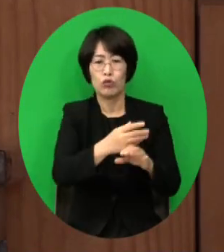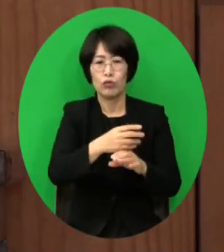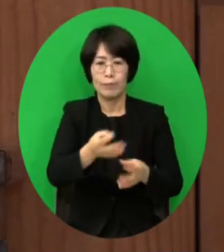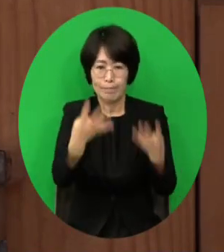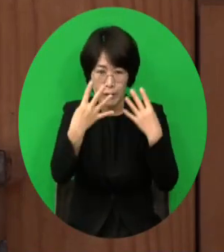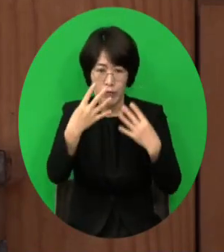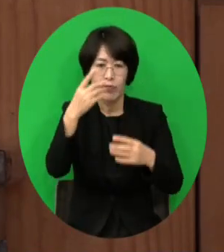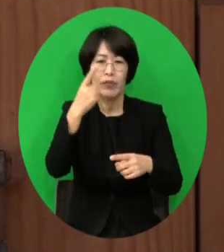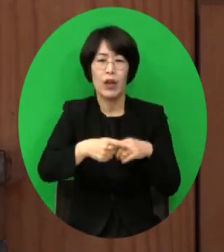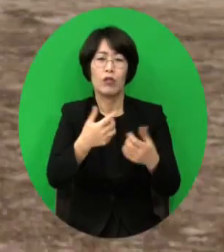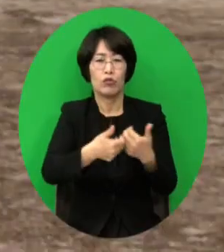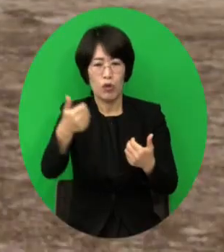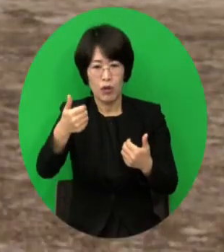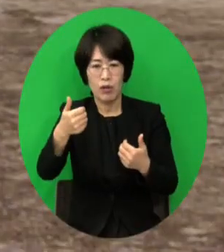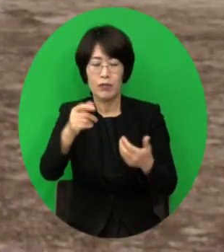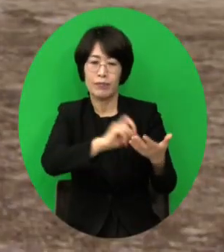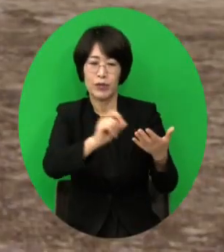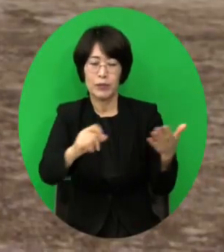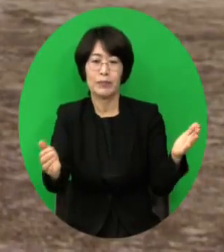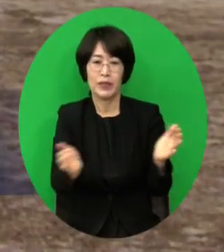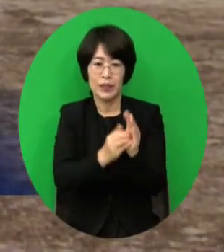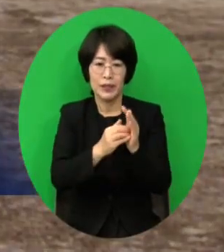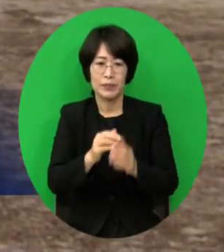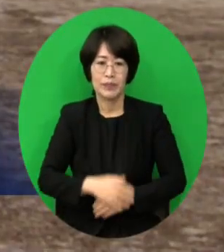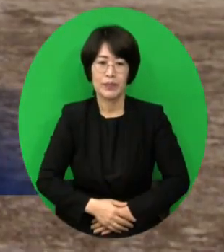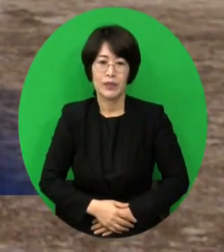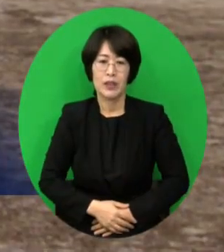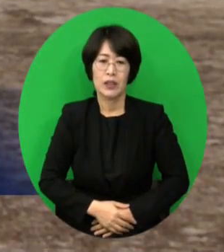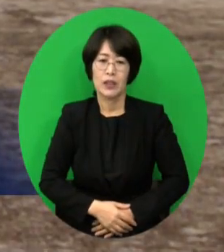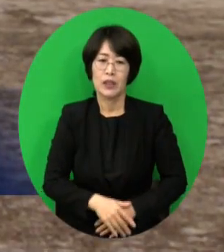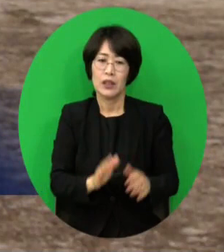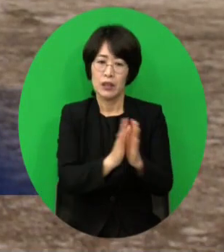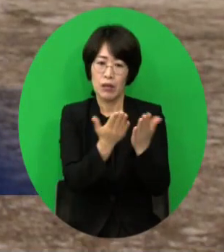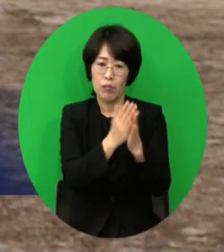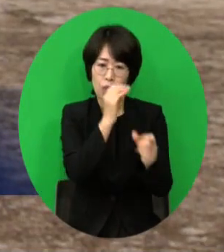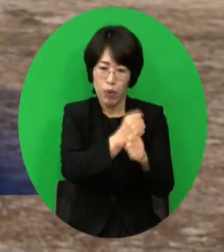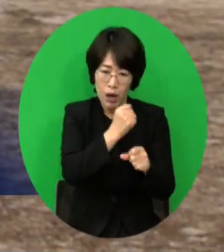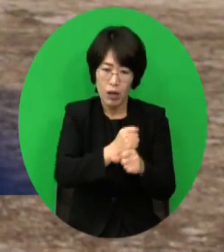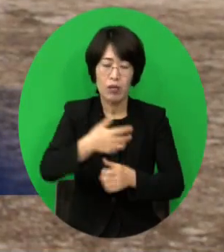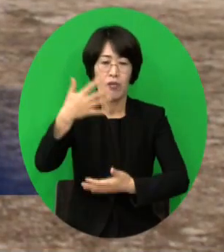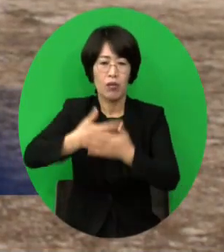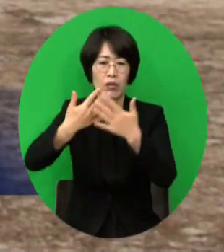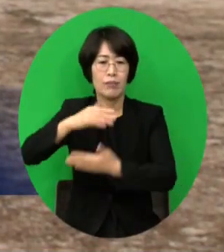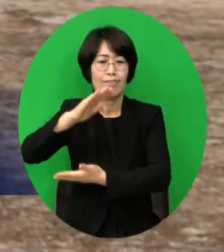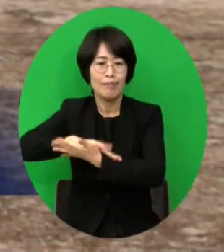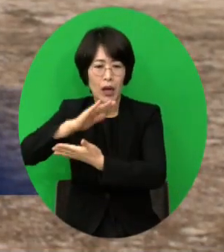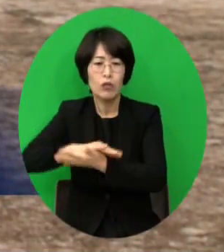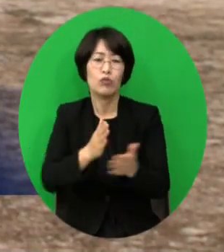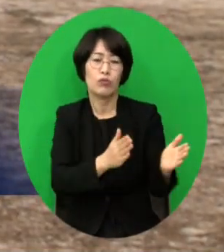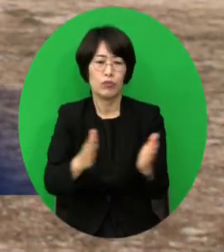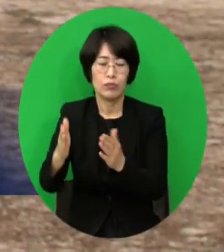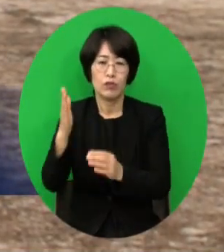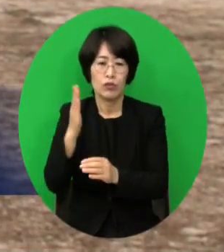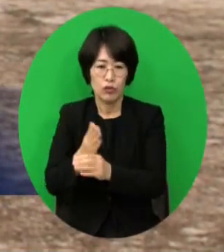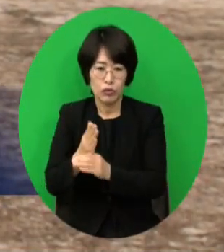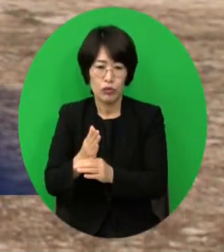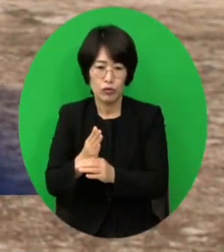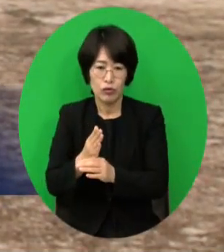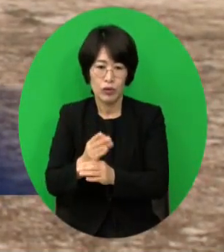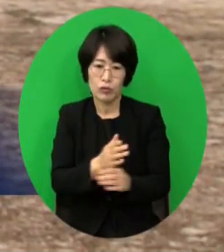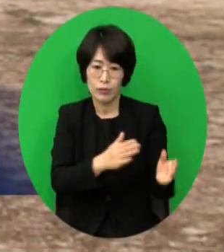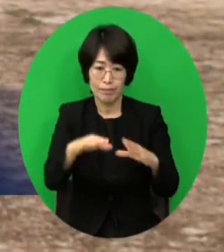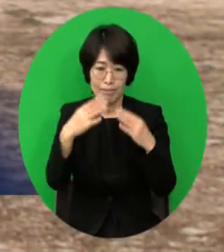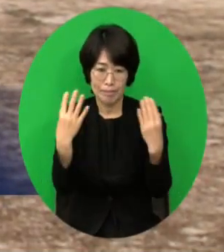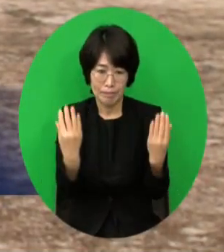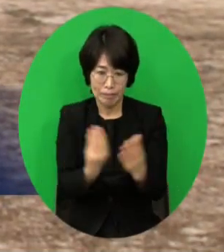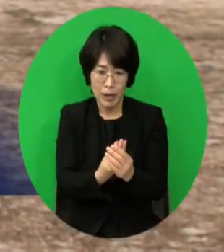독립운동가로 기록됐습니다. 이제 교재도 좀 만들고 콘텐츠 개발을 하기 위해서 이제 준비를 좀 하고 있고요. 그래서 그것이 이제